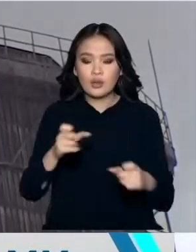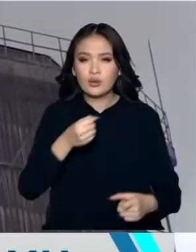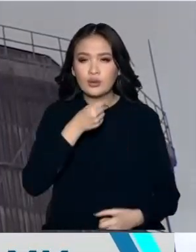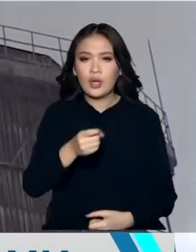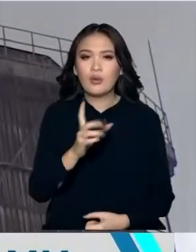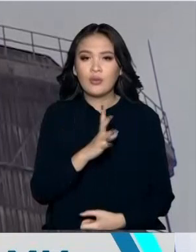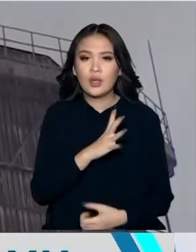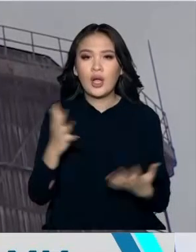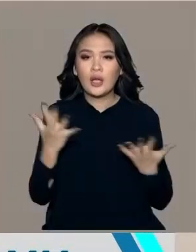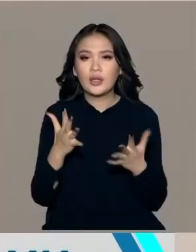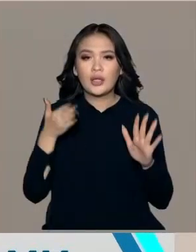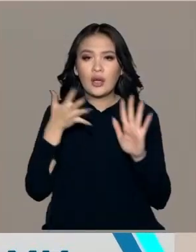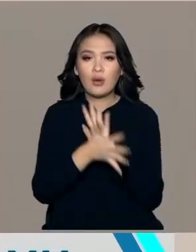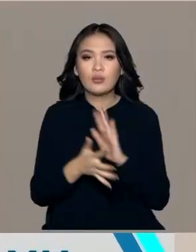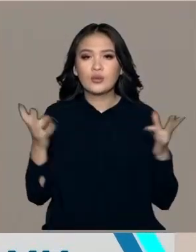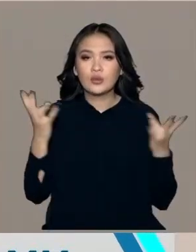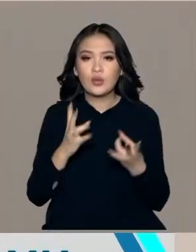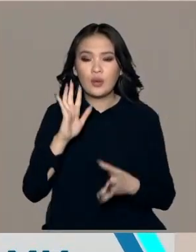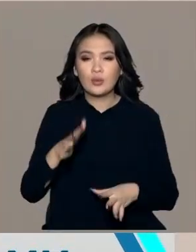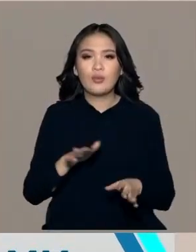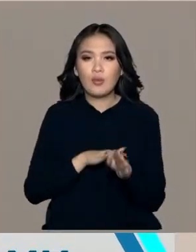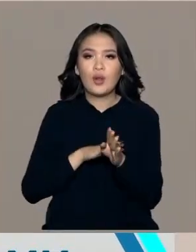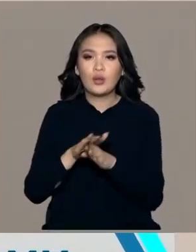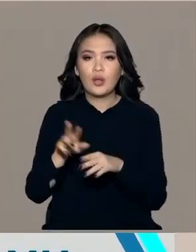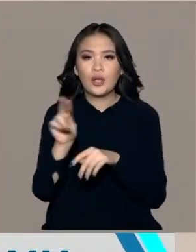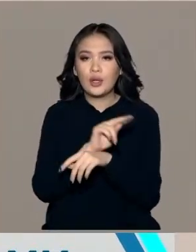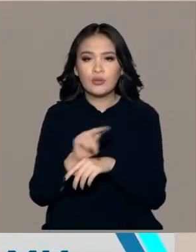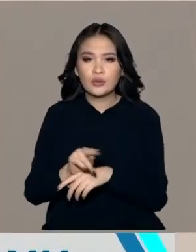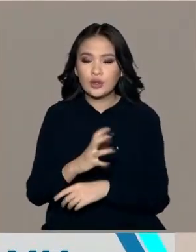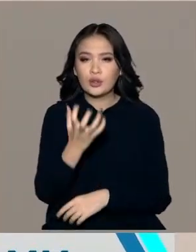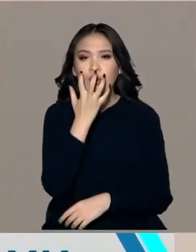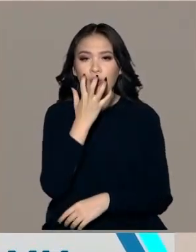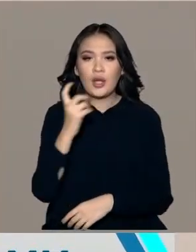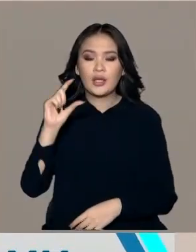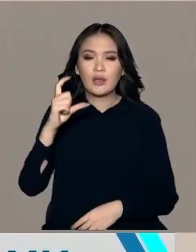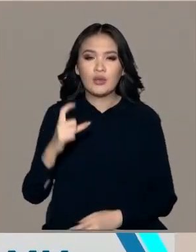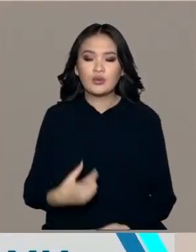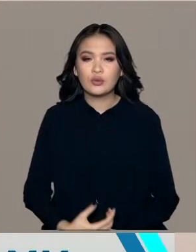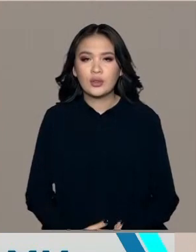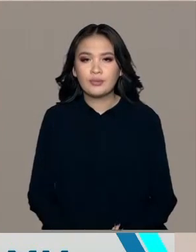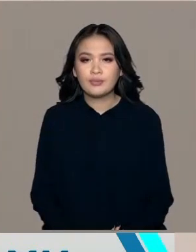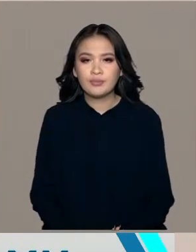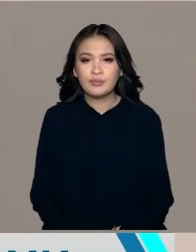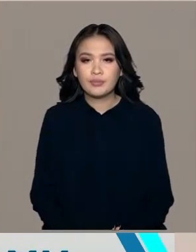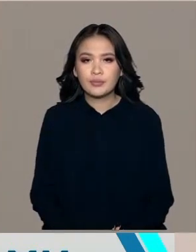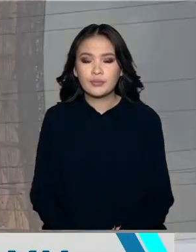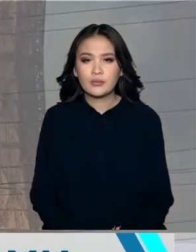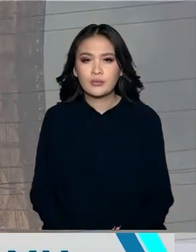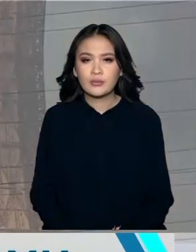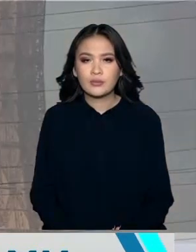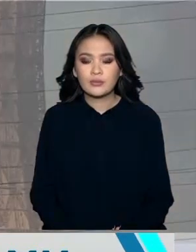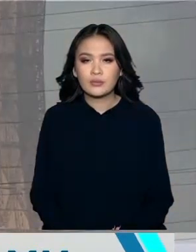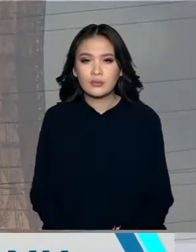том, какие примерно затраты потребуются для полного ремонта теплосистемы Экибастуза.